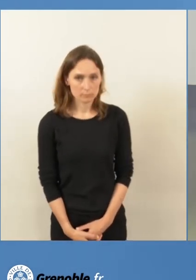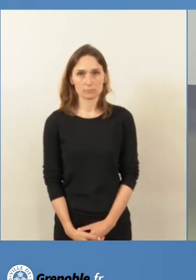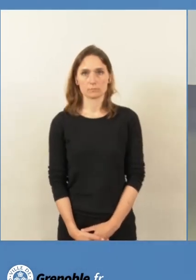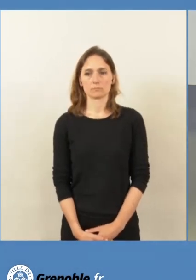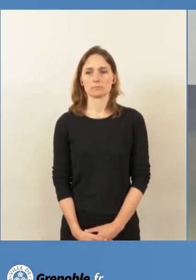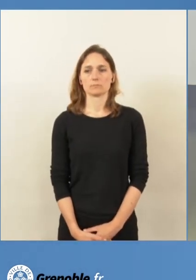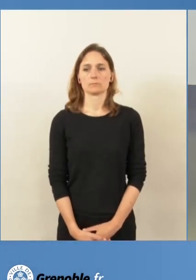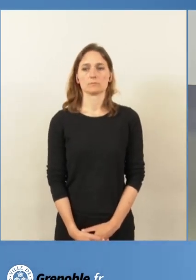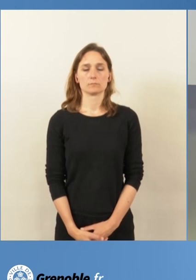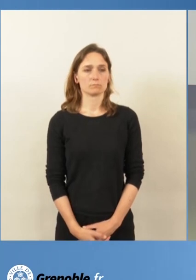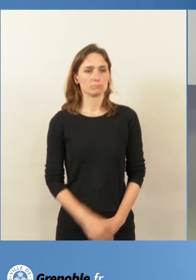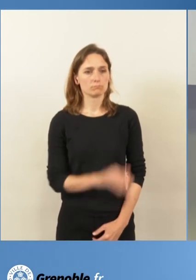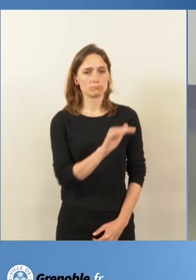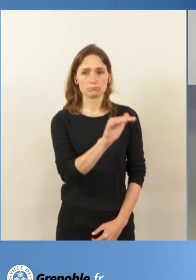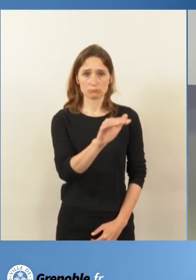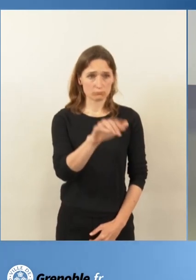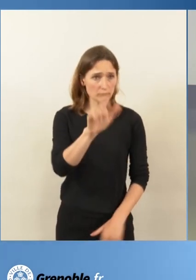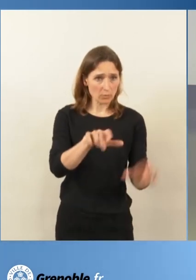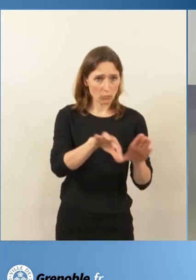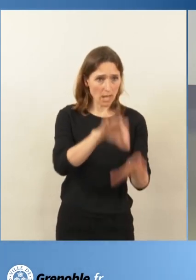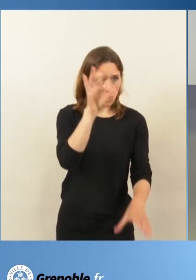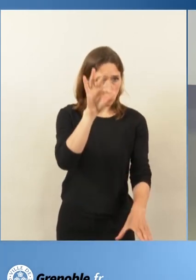demander aux élus de venir voter